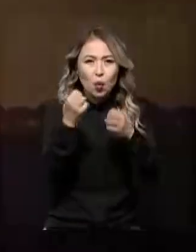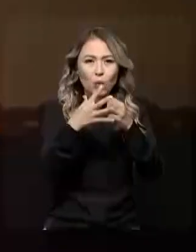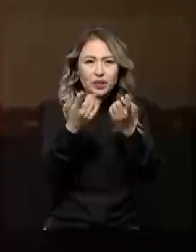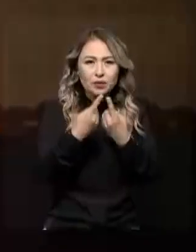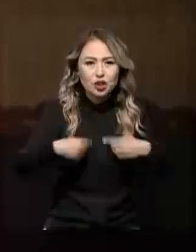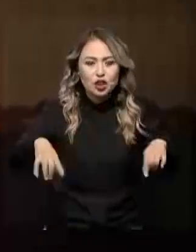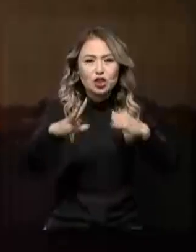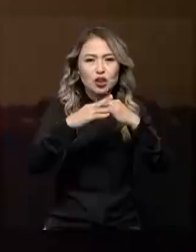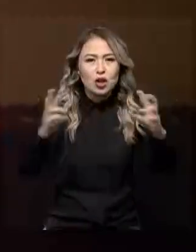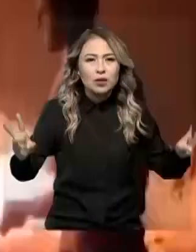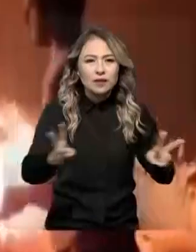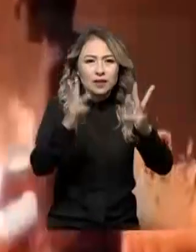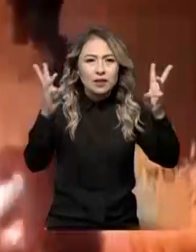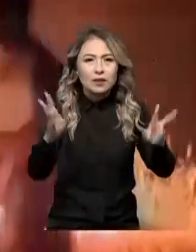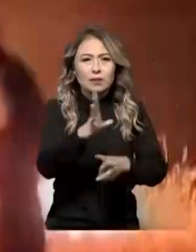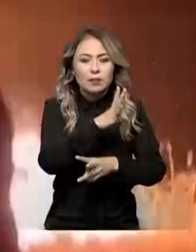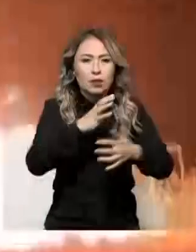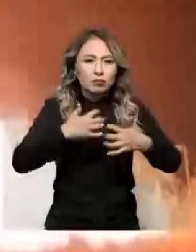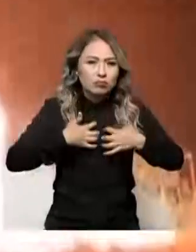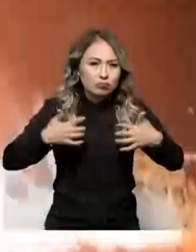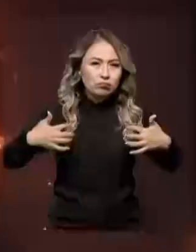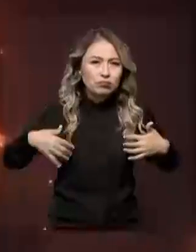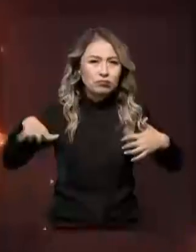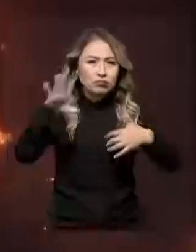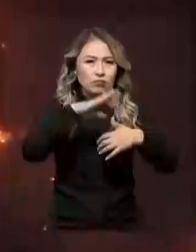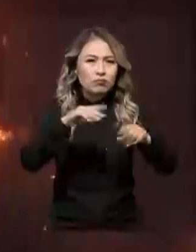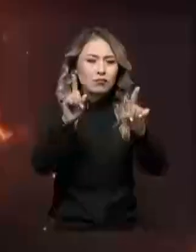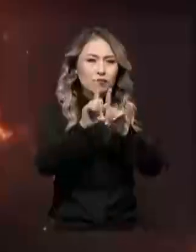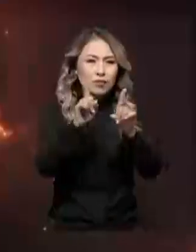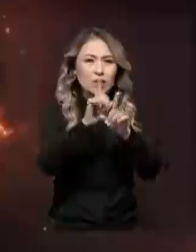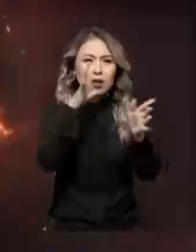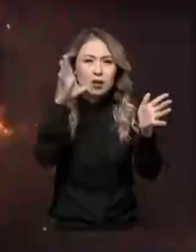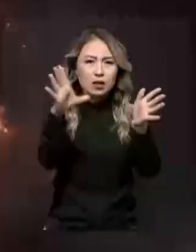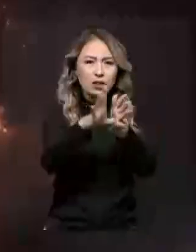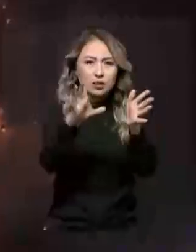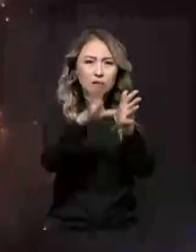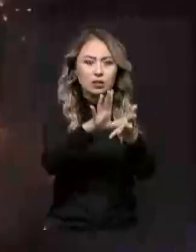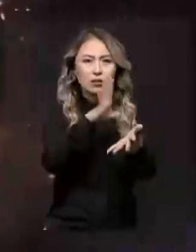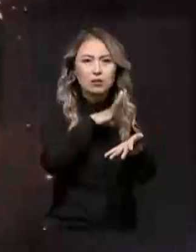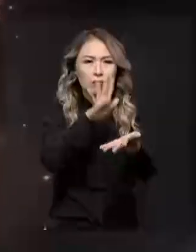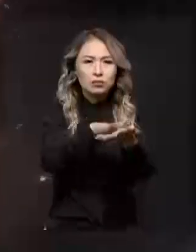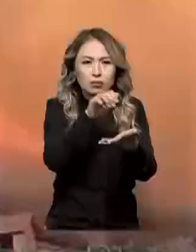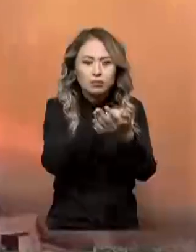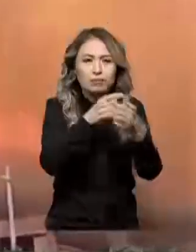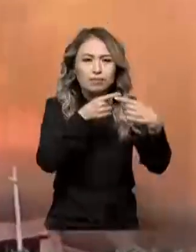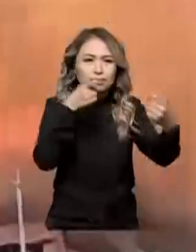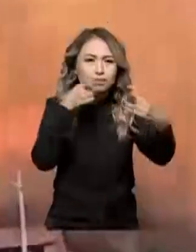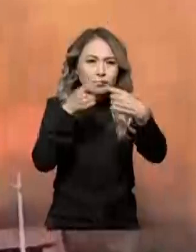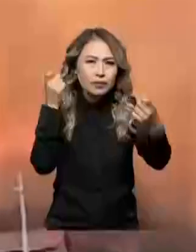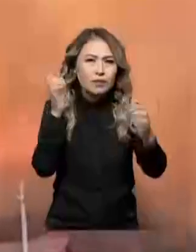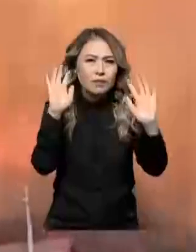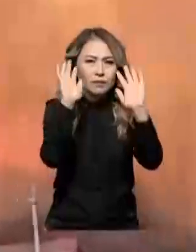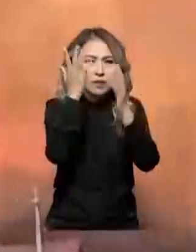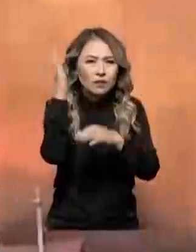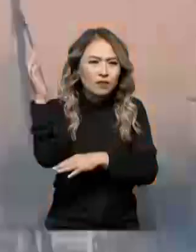жер өртеніп, жүздеген аң қырылды. Алдын ала тергеуге қарағанда өрт электр желісінен шыққан болуы мүмкін. Сарапшылар орман